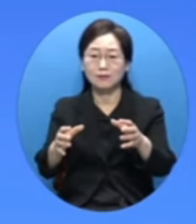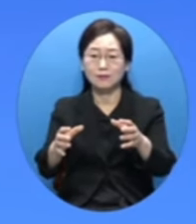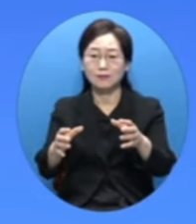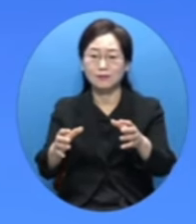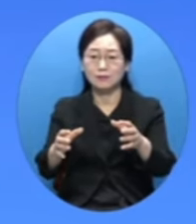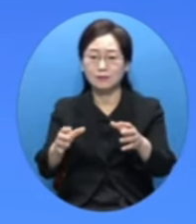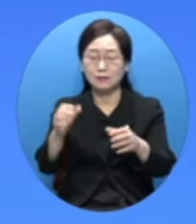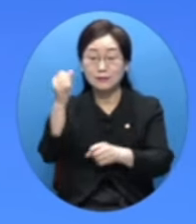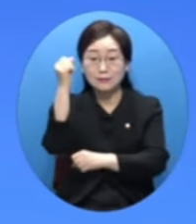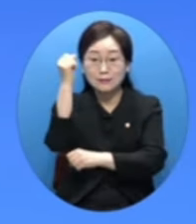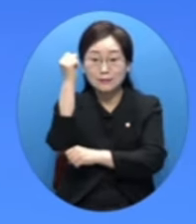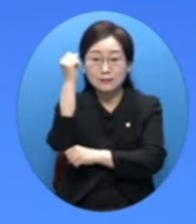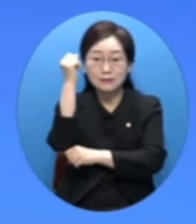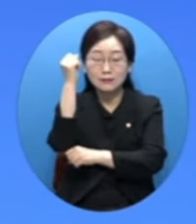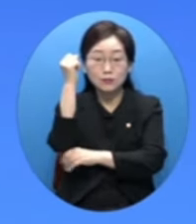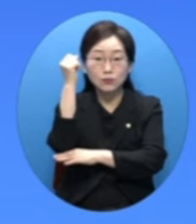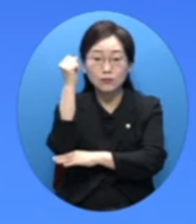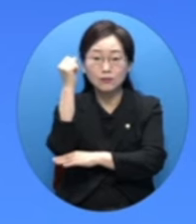기초가